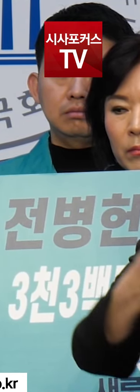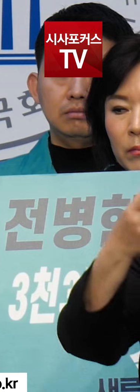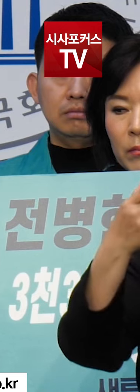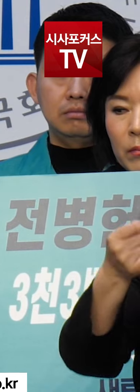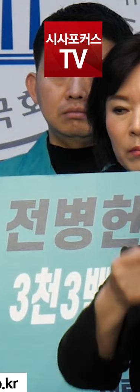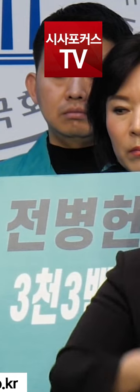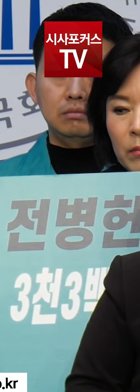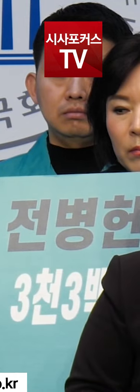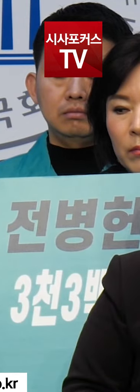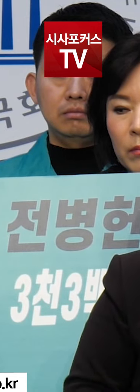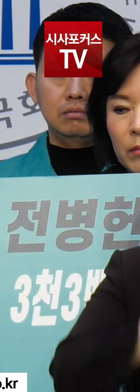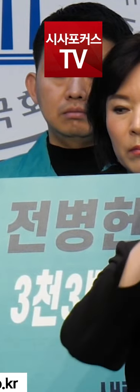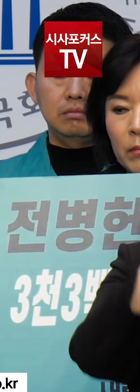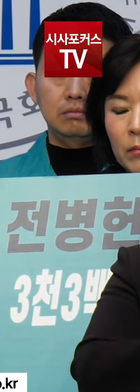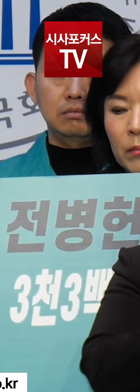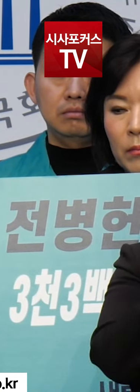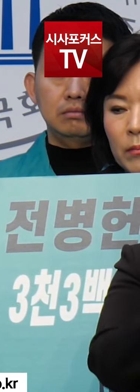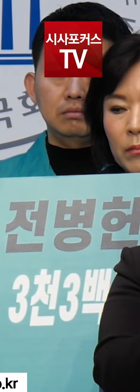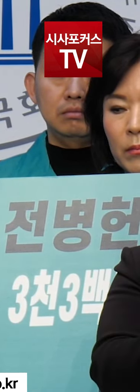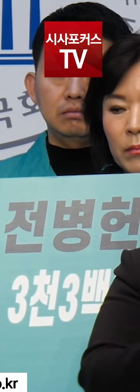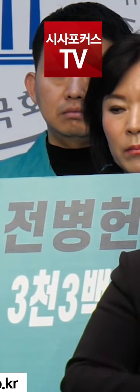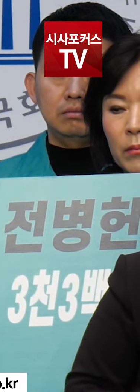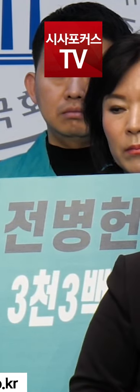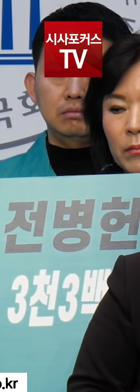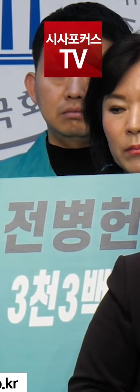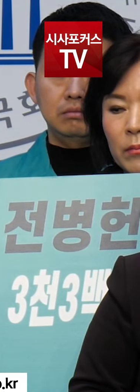자연의 순리고 이치입니다.